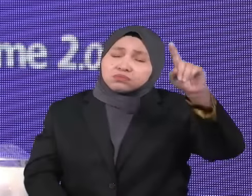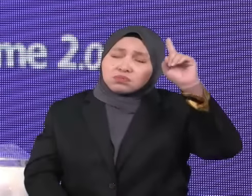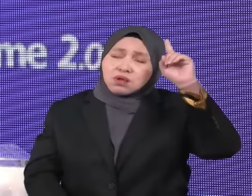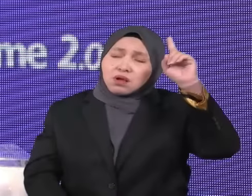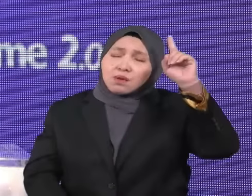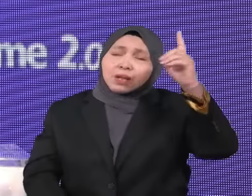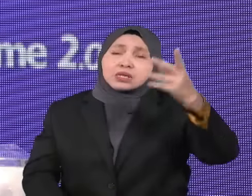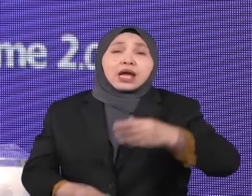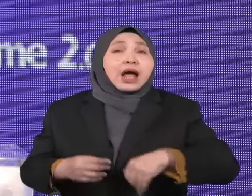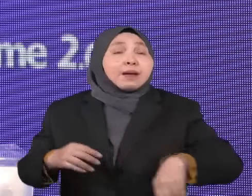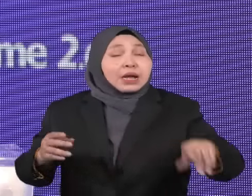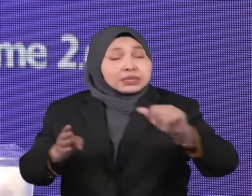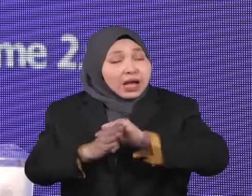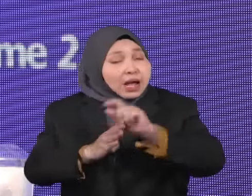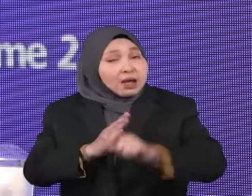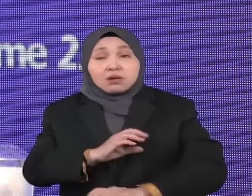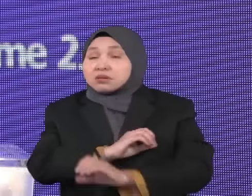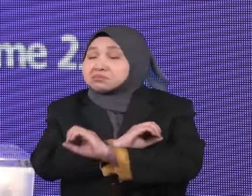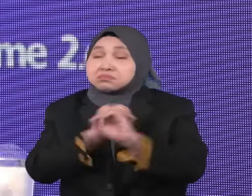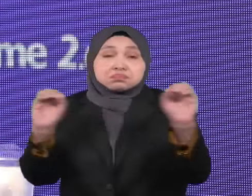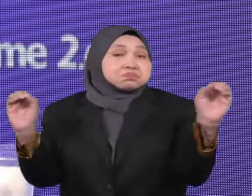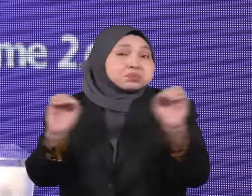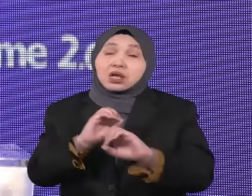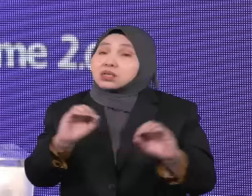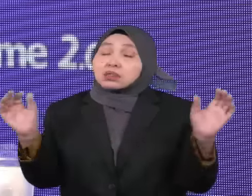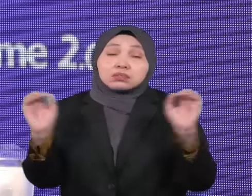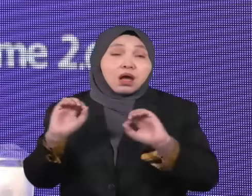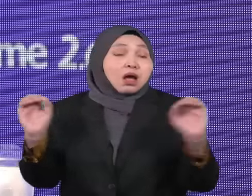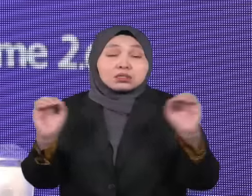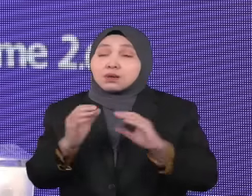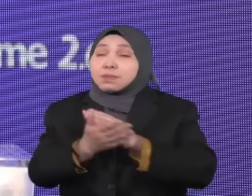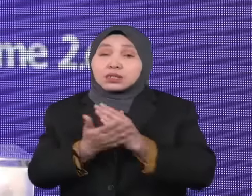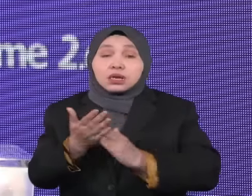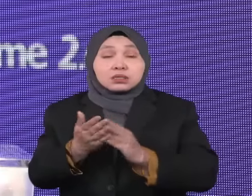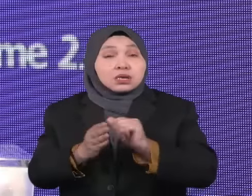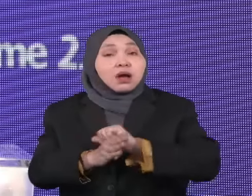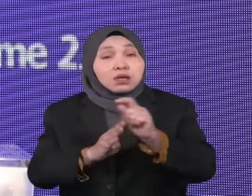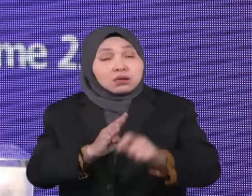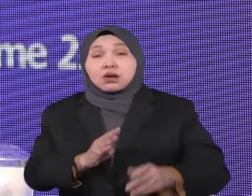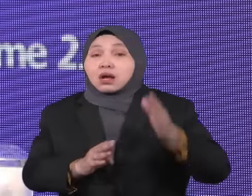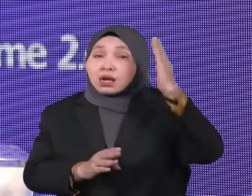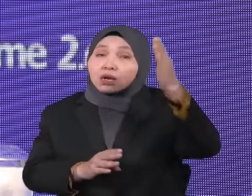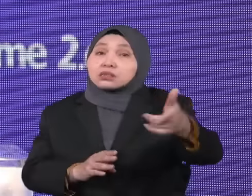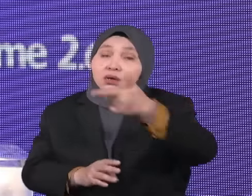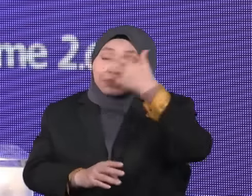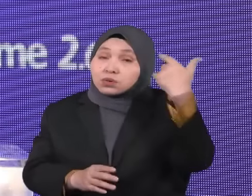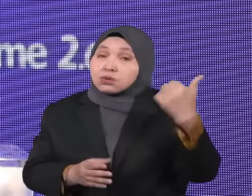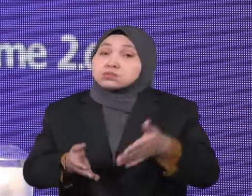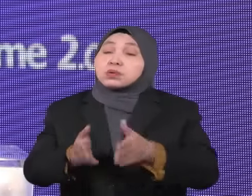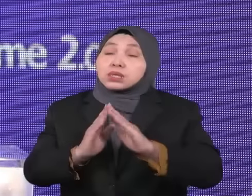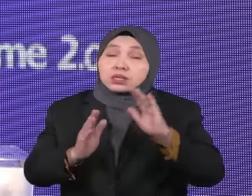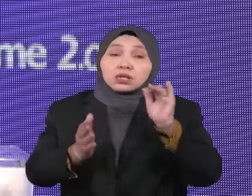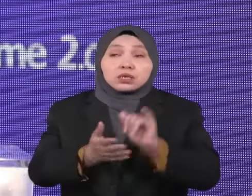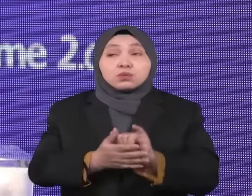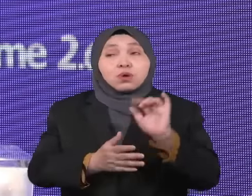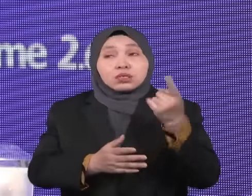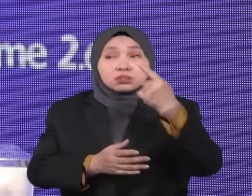min khalaq, ya, wama lahu fil akhirati min khalaq, tidak ada bahagian mereka di akhirat nanti kerana permintaannya itu